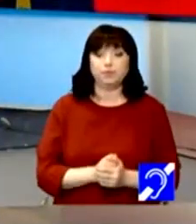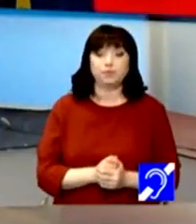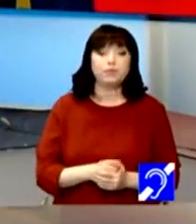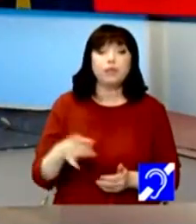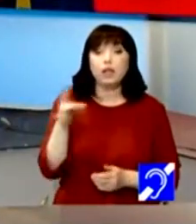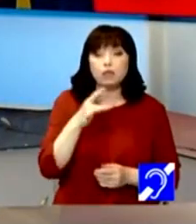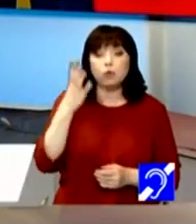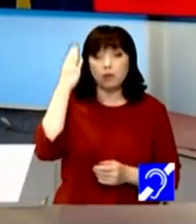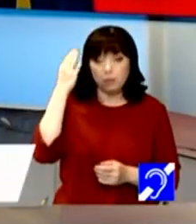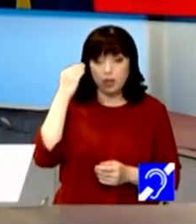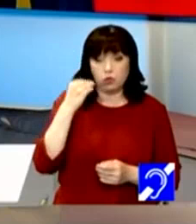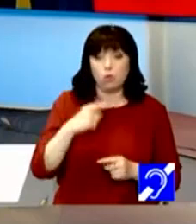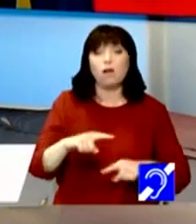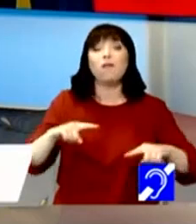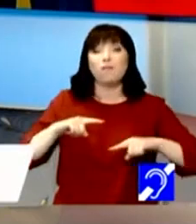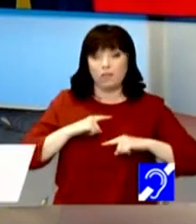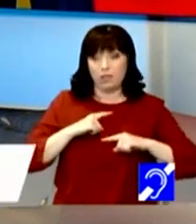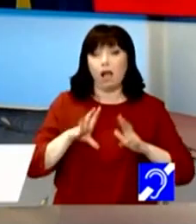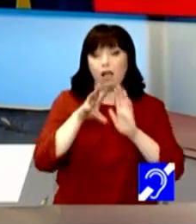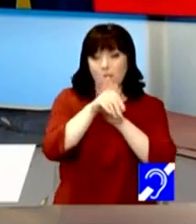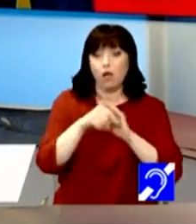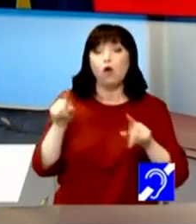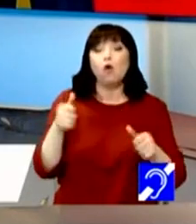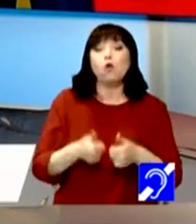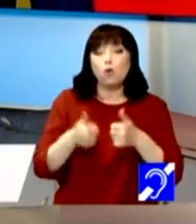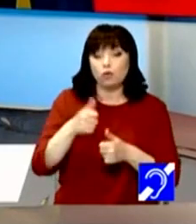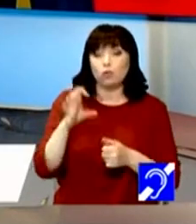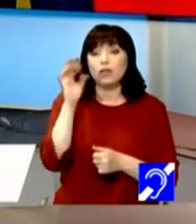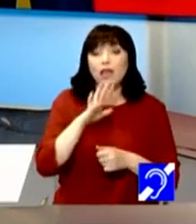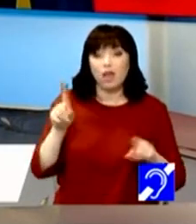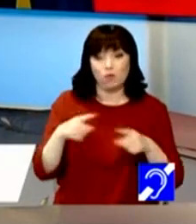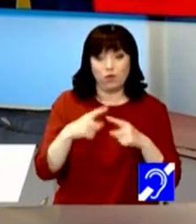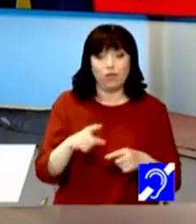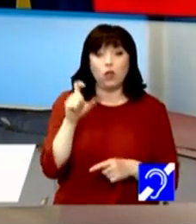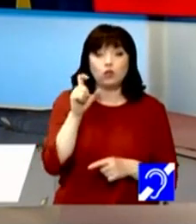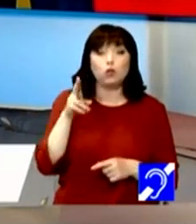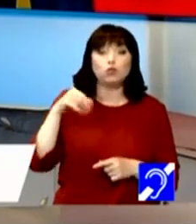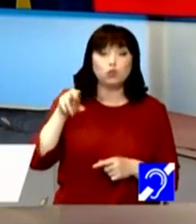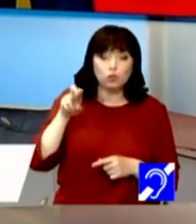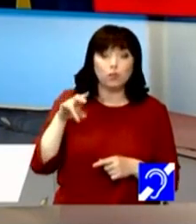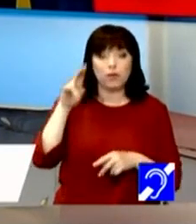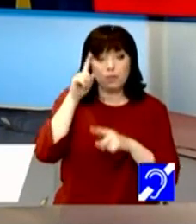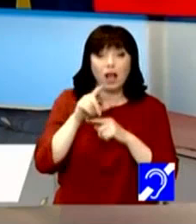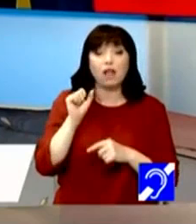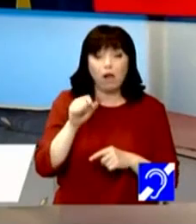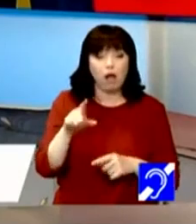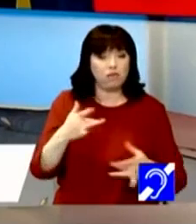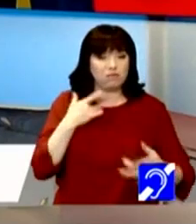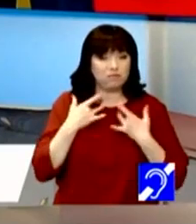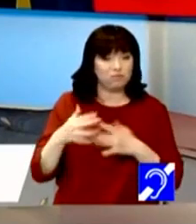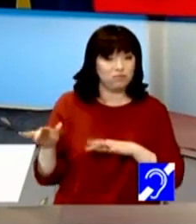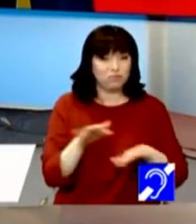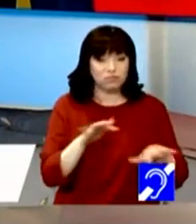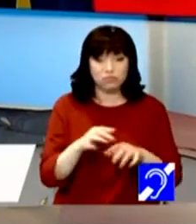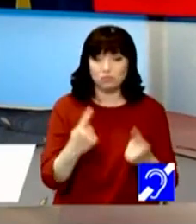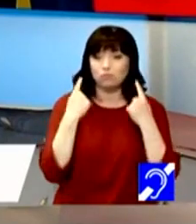Republica Moldova este din nou în finala concursului muzical european Eurovision. Zdob și Zdub și frații Advahov au făcut un show de zile mari